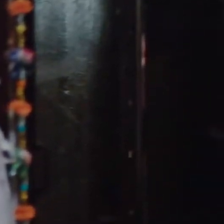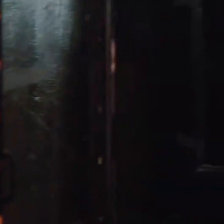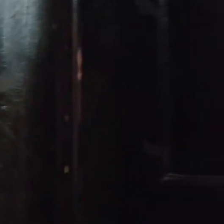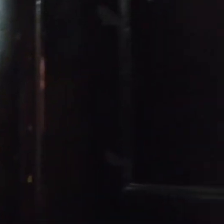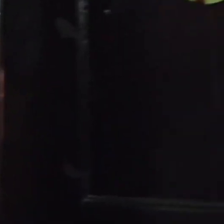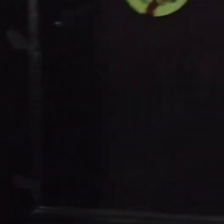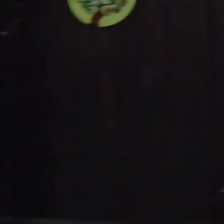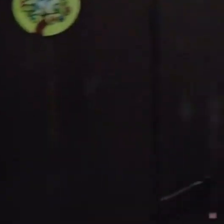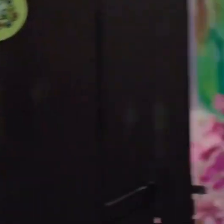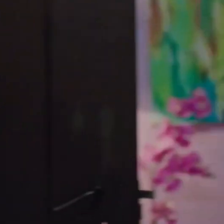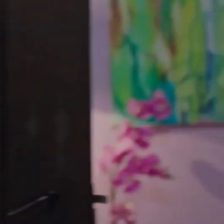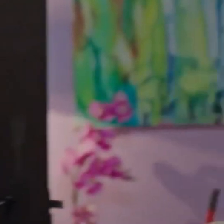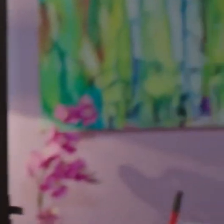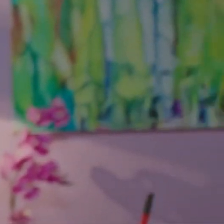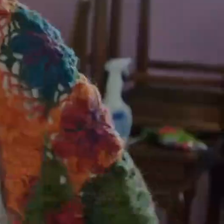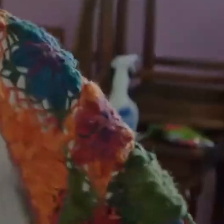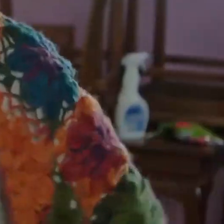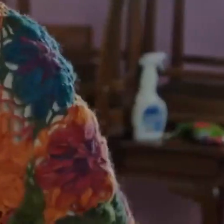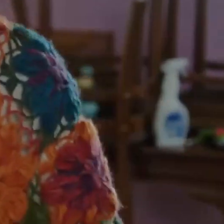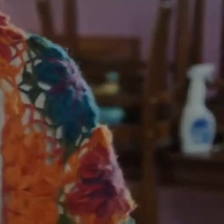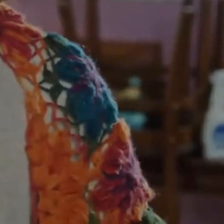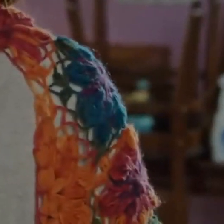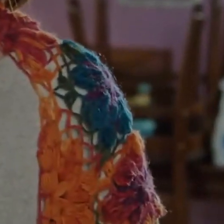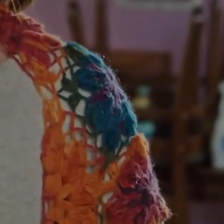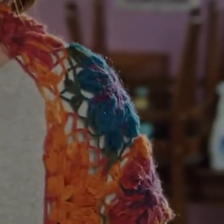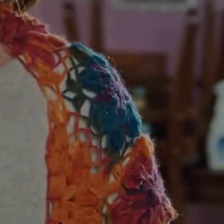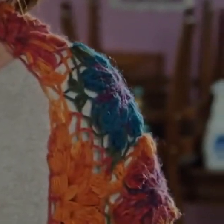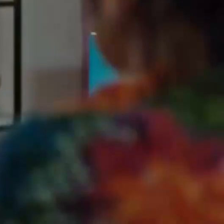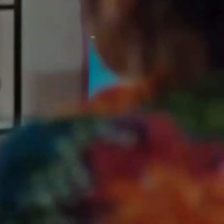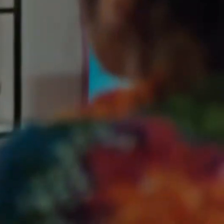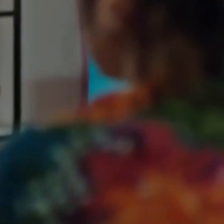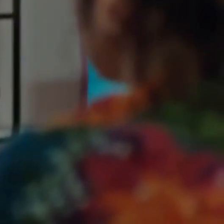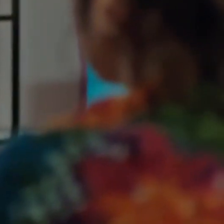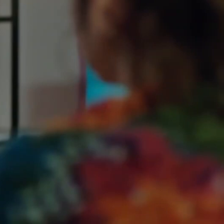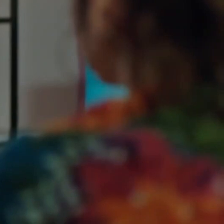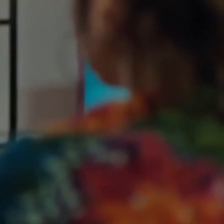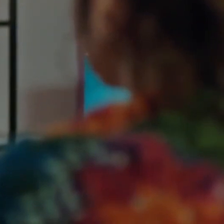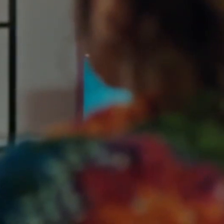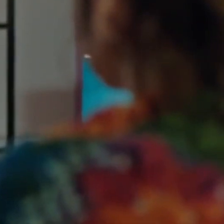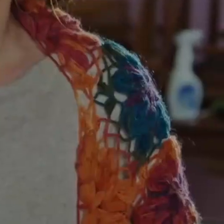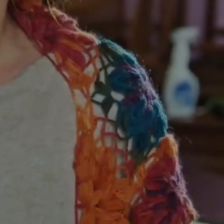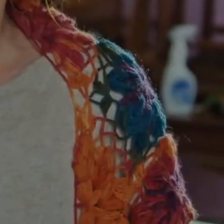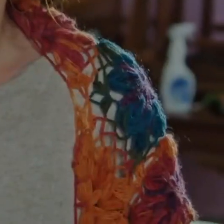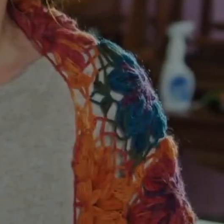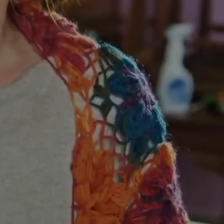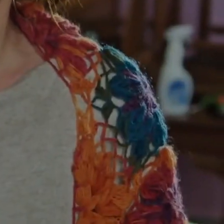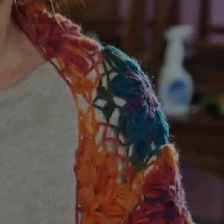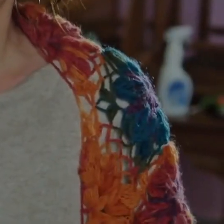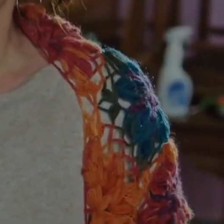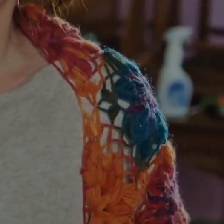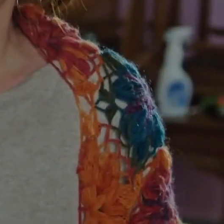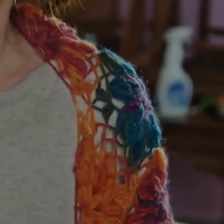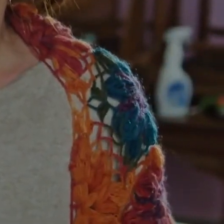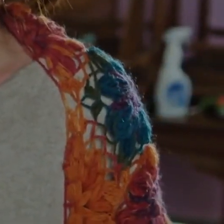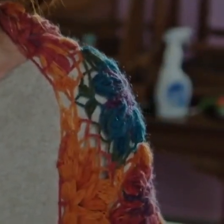Lokantanın pencerelerindeki tüller kenara toplanıp bağlanmış, yanlarından boncuklar sarkıyor. Kapıda seramik bir süs asılı. Nalan